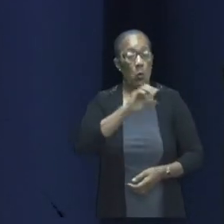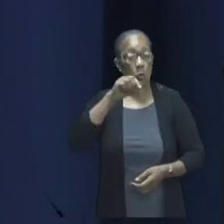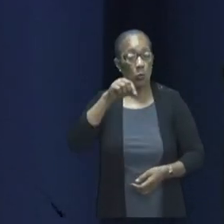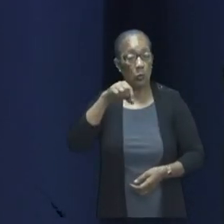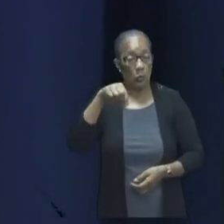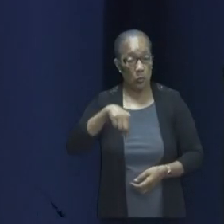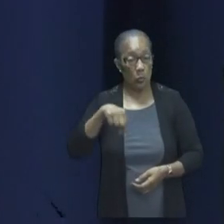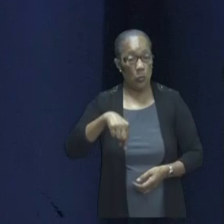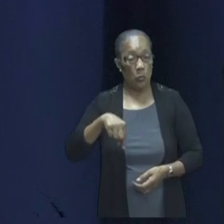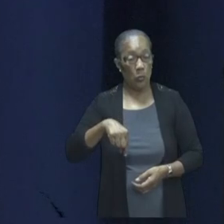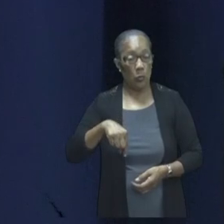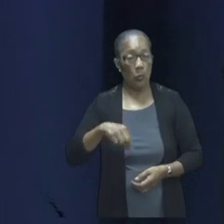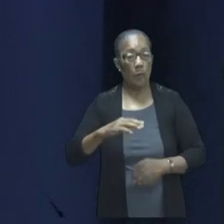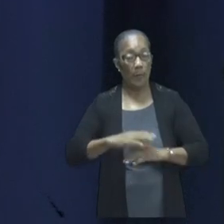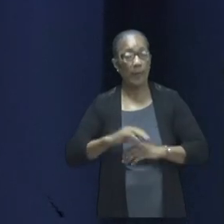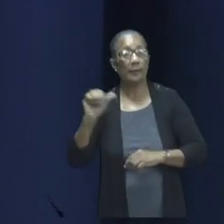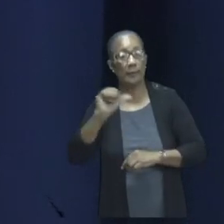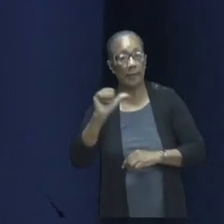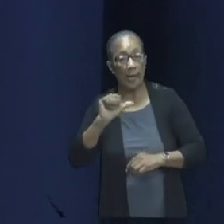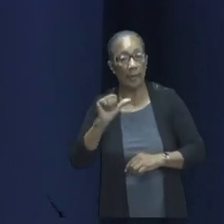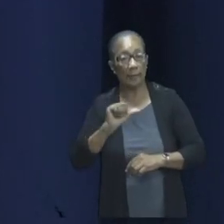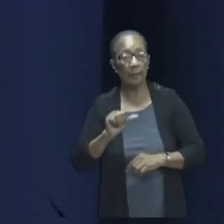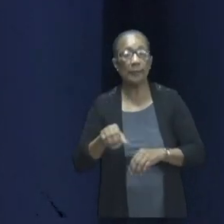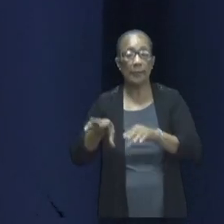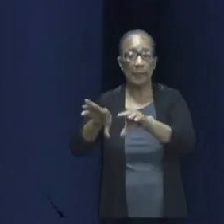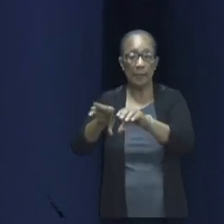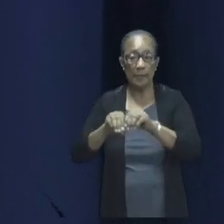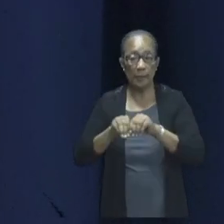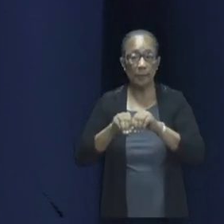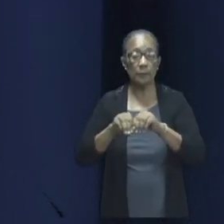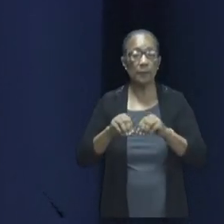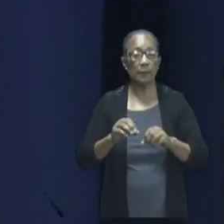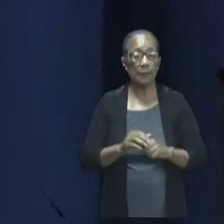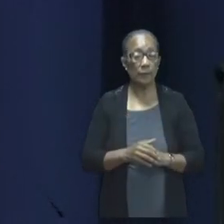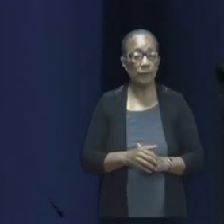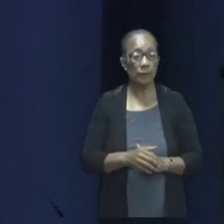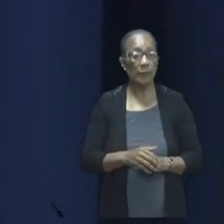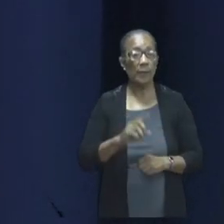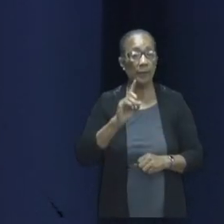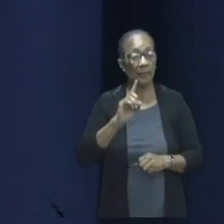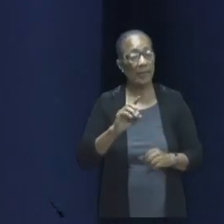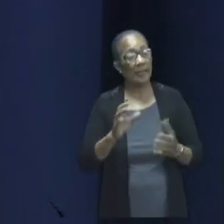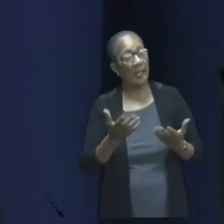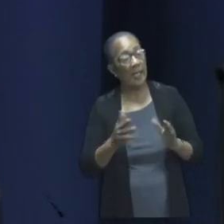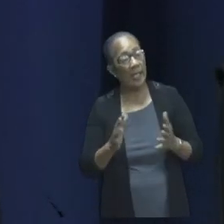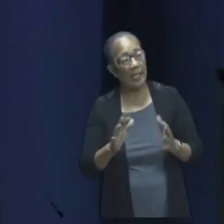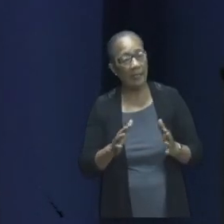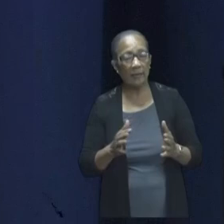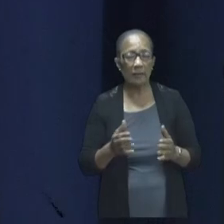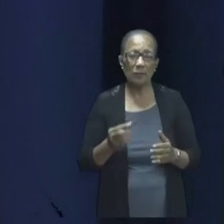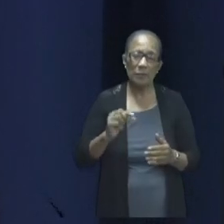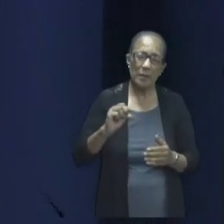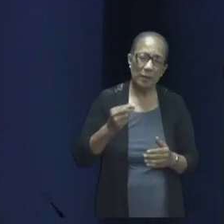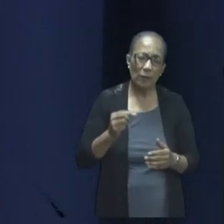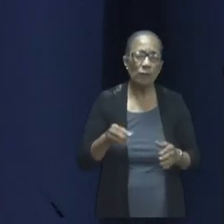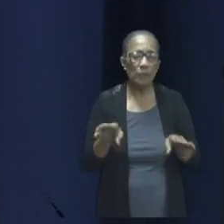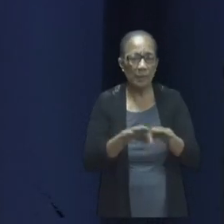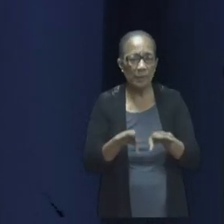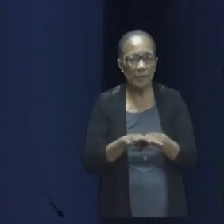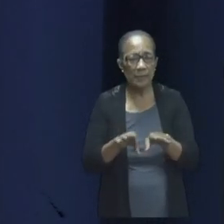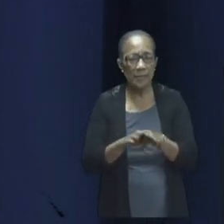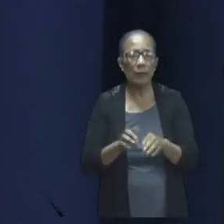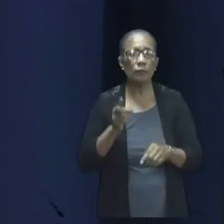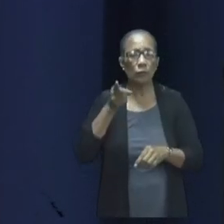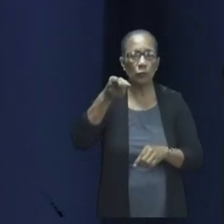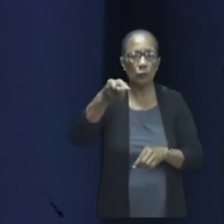zijn nu bezig met een ander initiatief dirty dirty initiatief daar eigenlijk min of meer hetzelfde doel